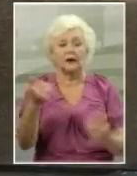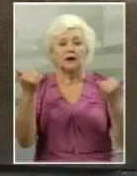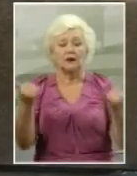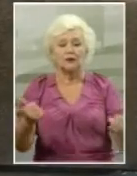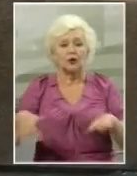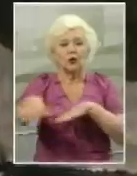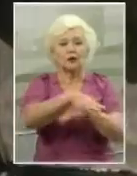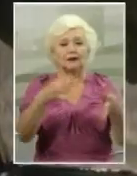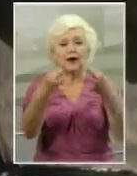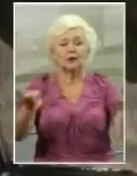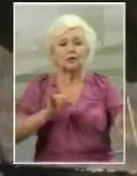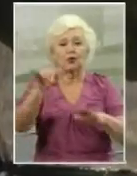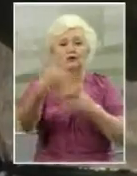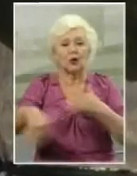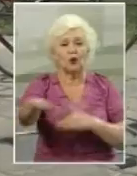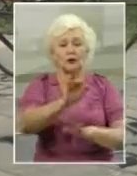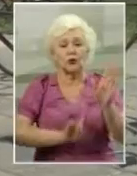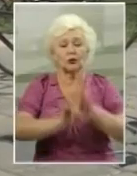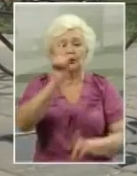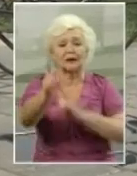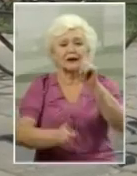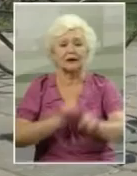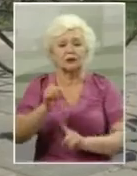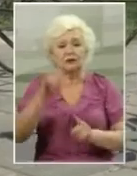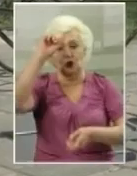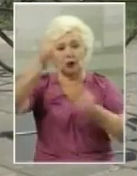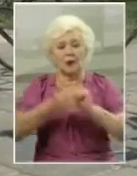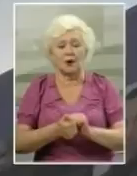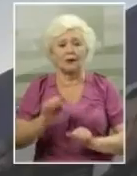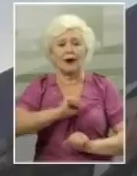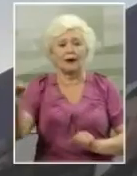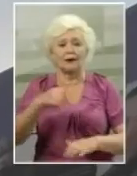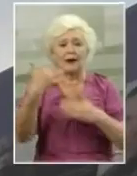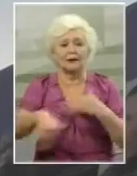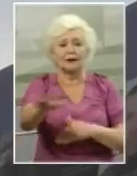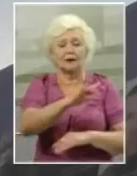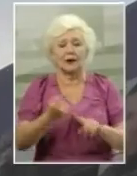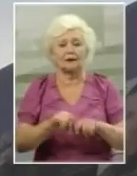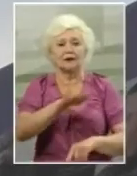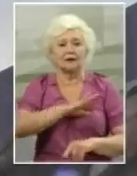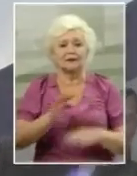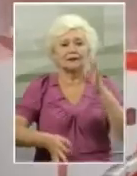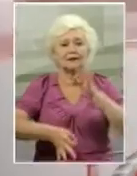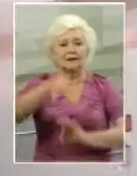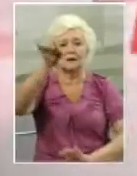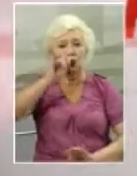Сьогодні на площі Свободи у Херсоні розпочалась реконструкція меморіалу героям Херсонщини, які загинули на сході України.